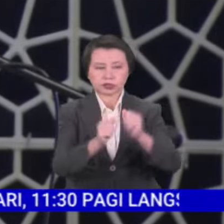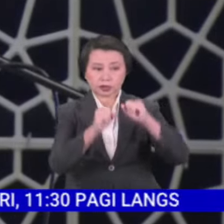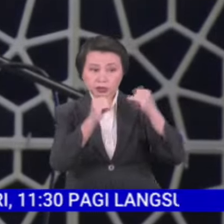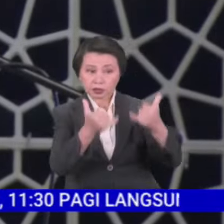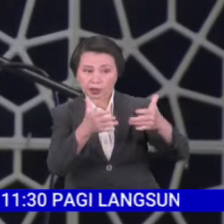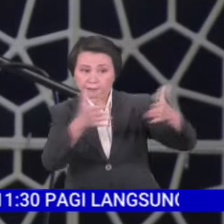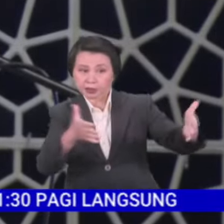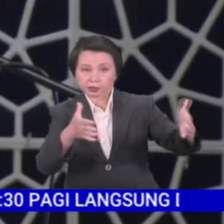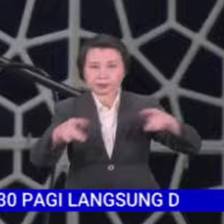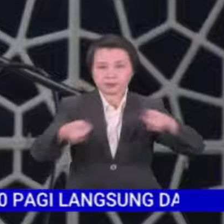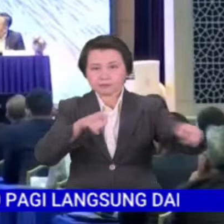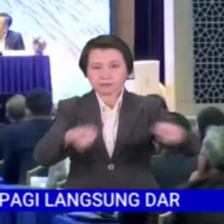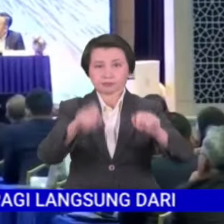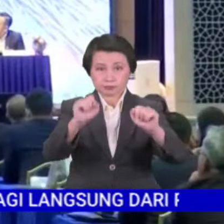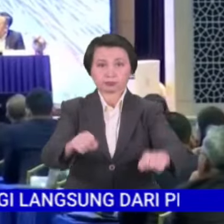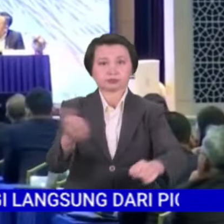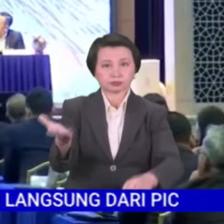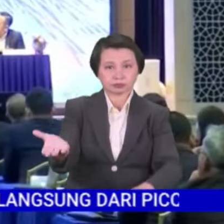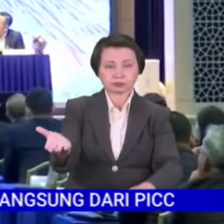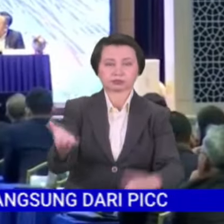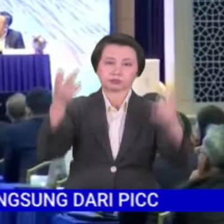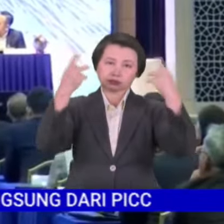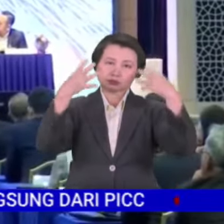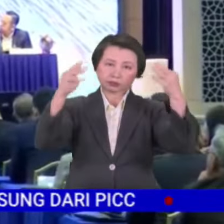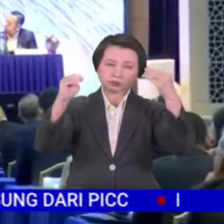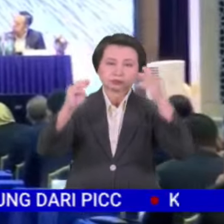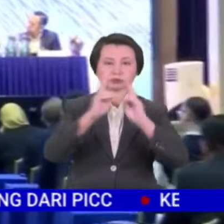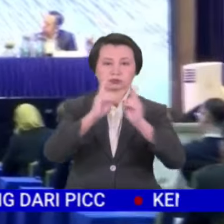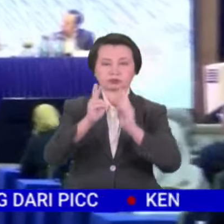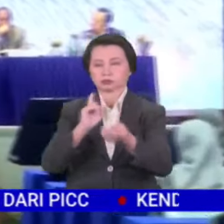syarikat-syarikat besar. Perdana Menteri berucap